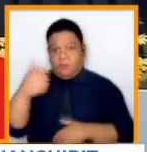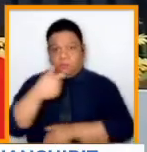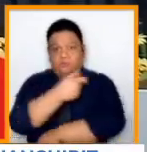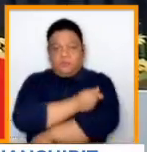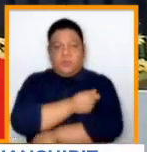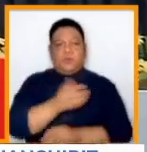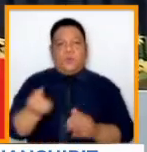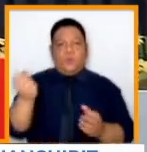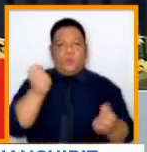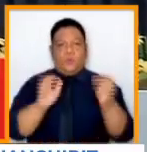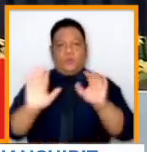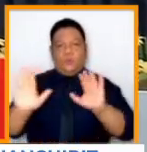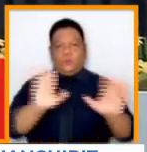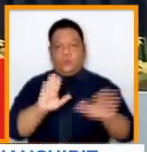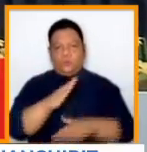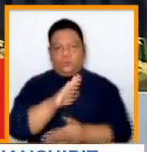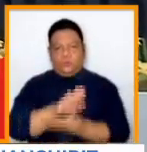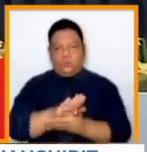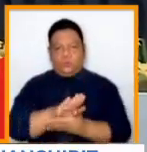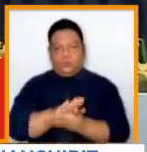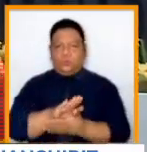eskwelahan.